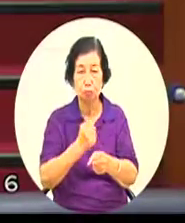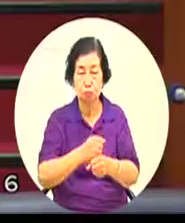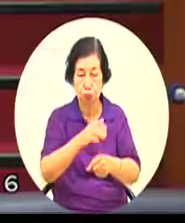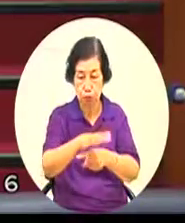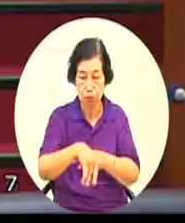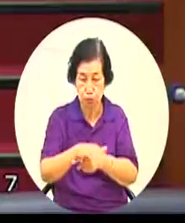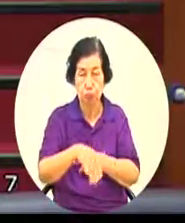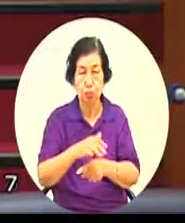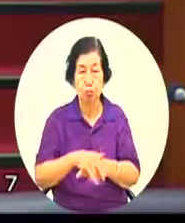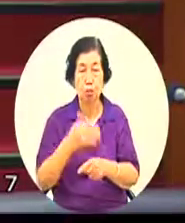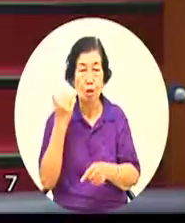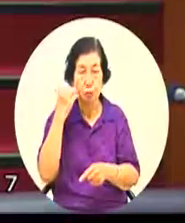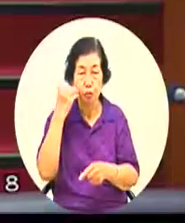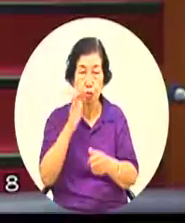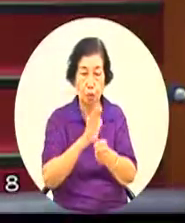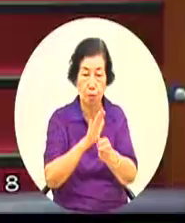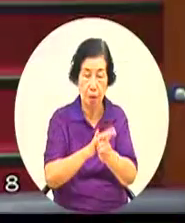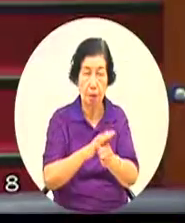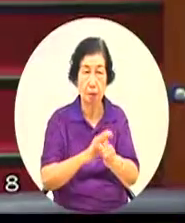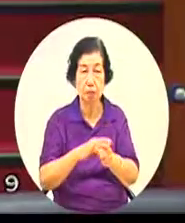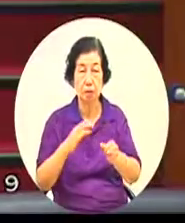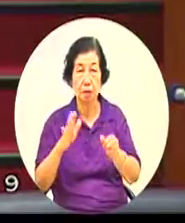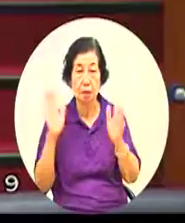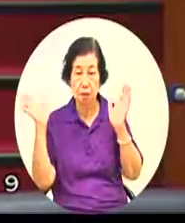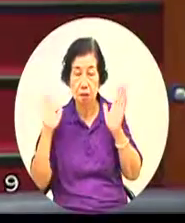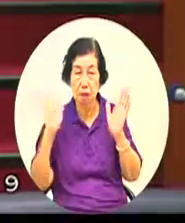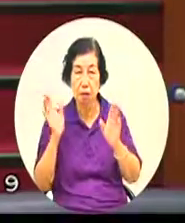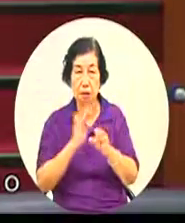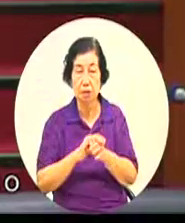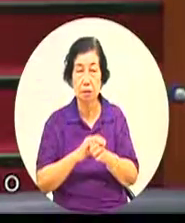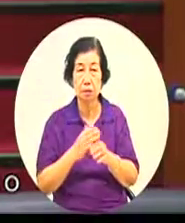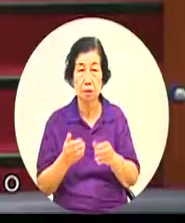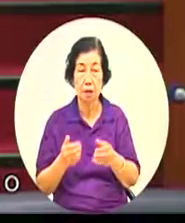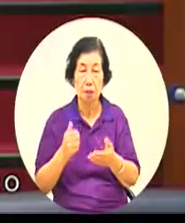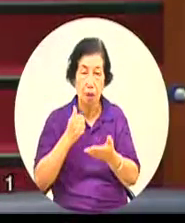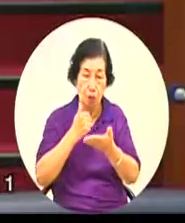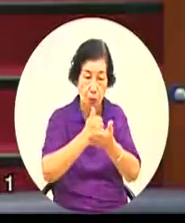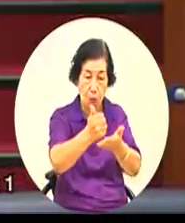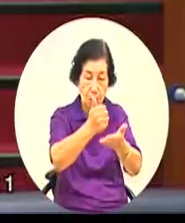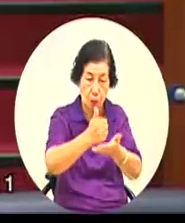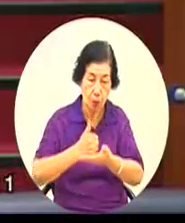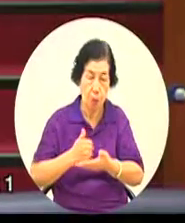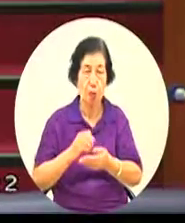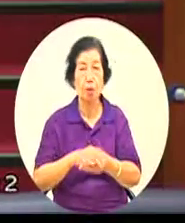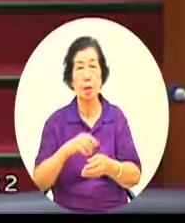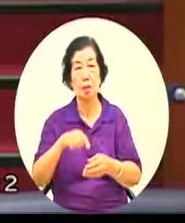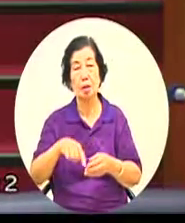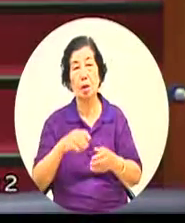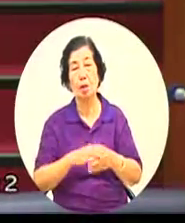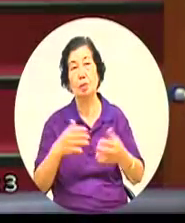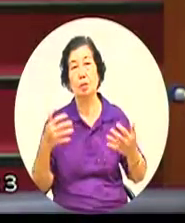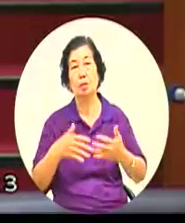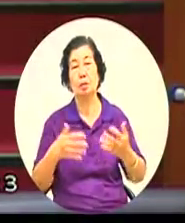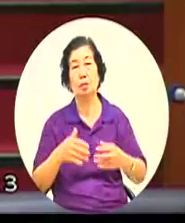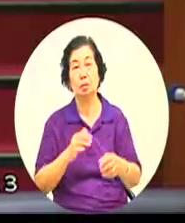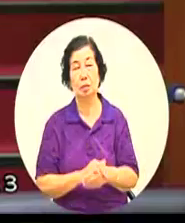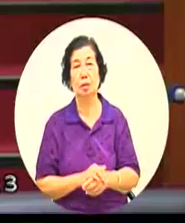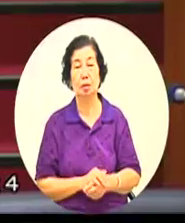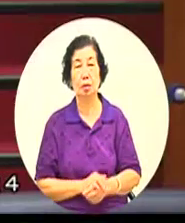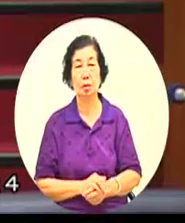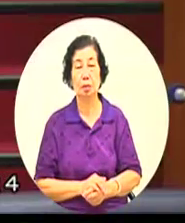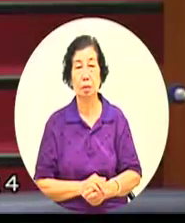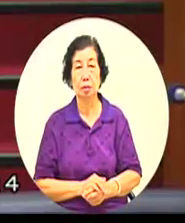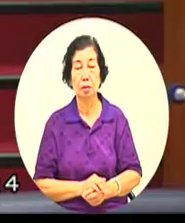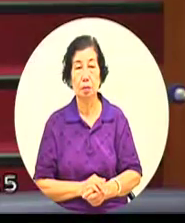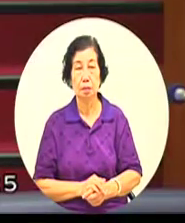的这个时间了哈，所以这个是针对教育局的部分了哈。那等一下可以的话做个回应，那我这边